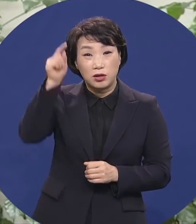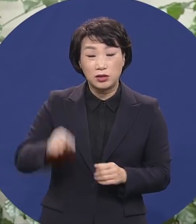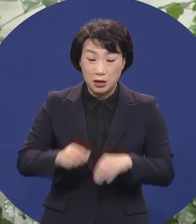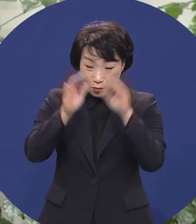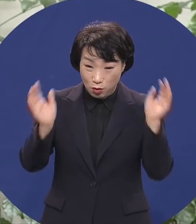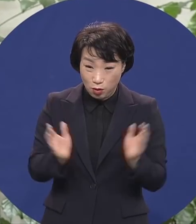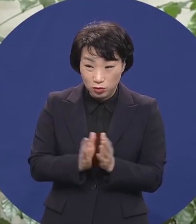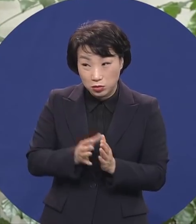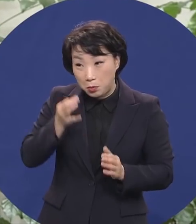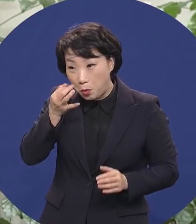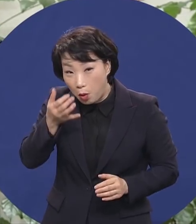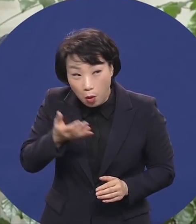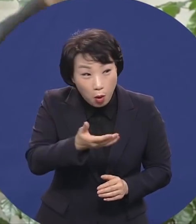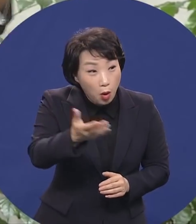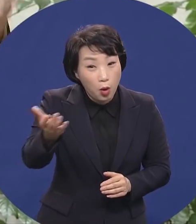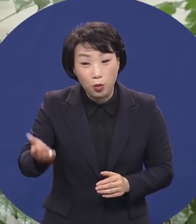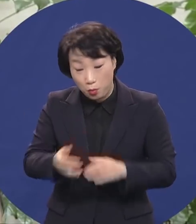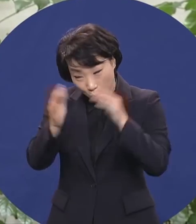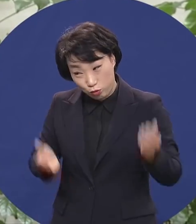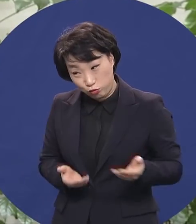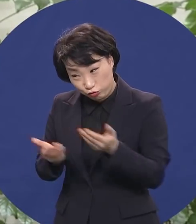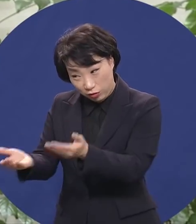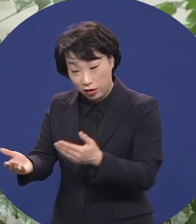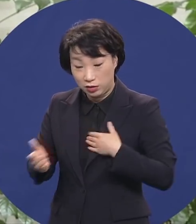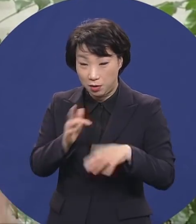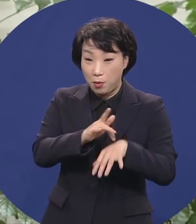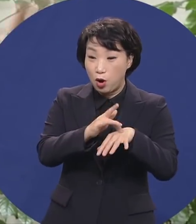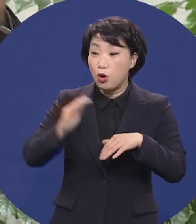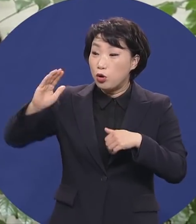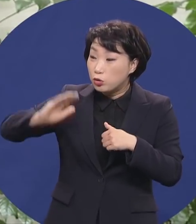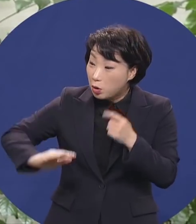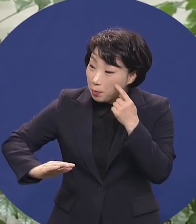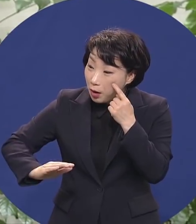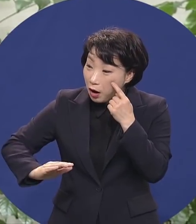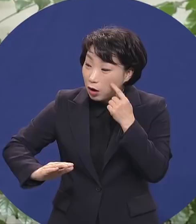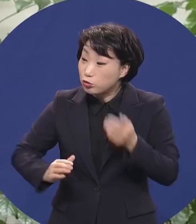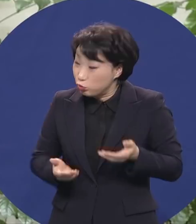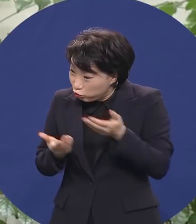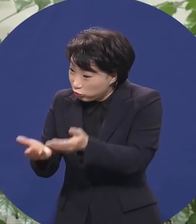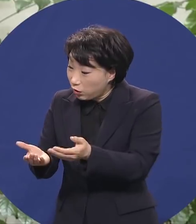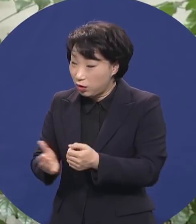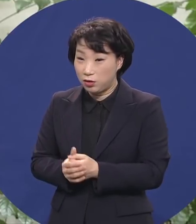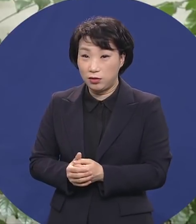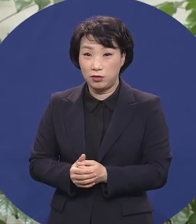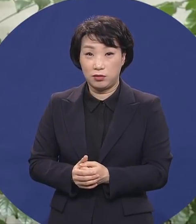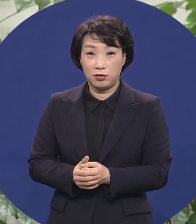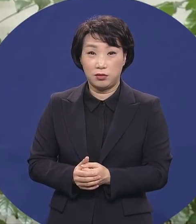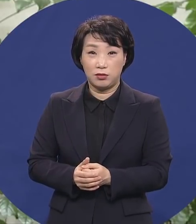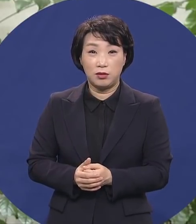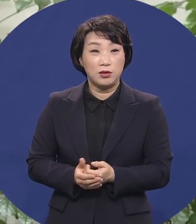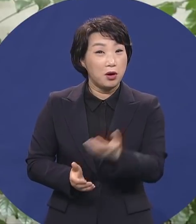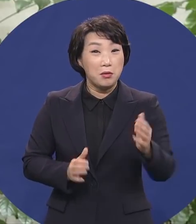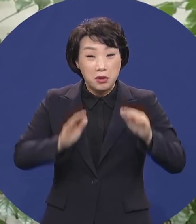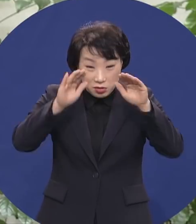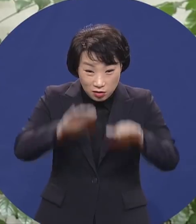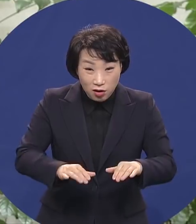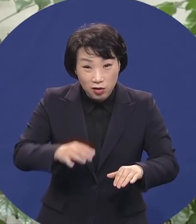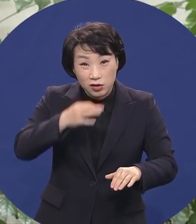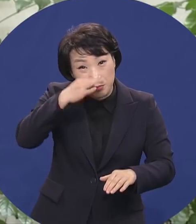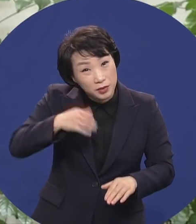천하만국을 다 보여주고 너 다 준다. 나에게 절하면 네 거다. 저러는 것이 무슨